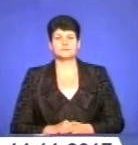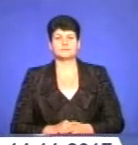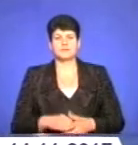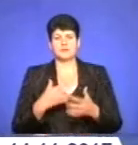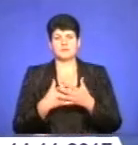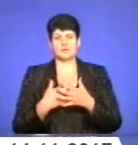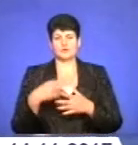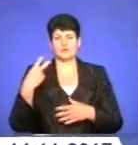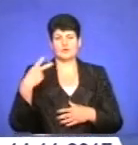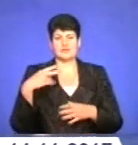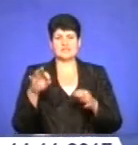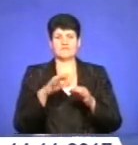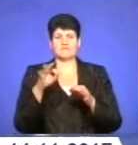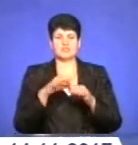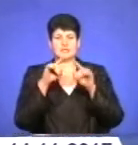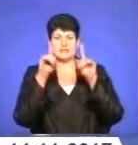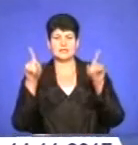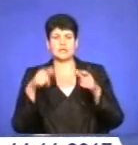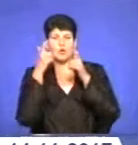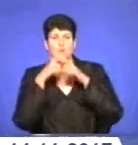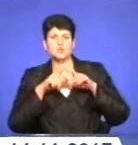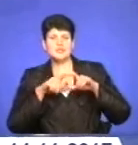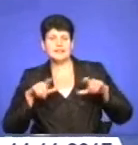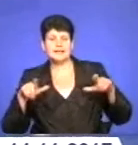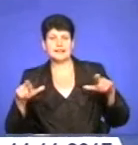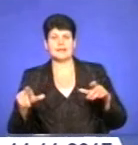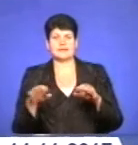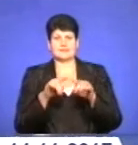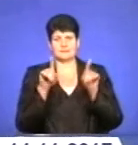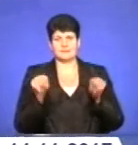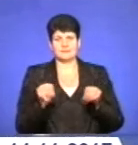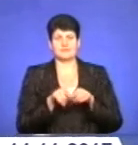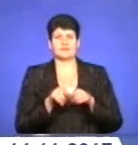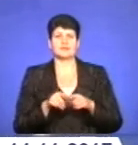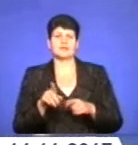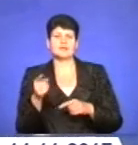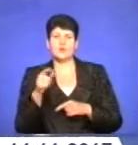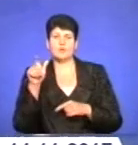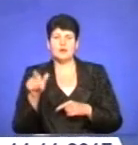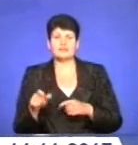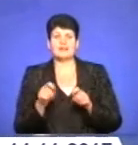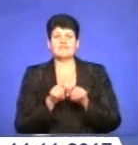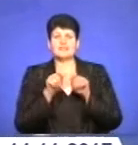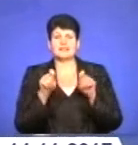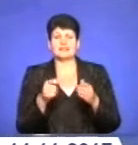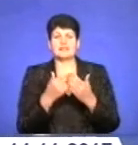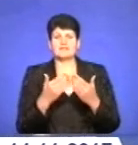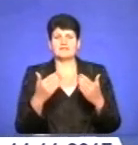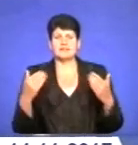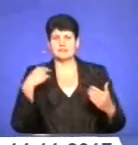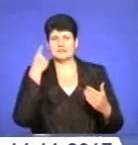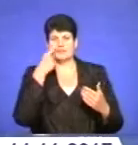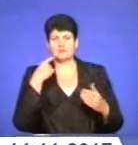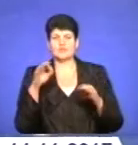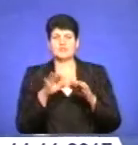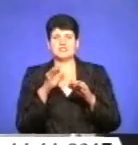Близько 20 вишитих картин, рушники, подушки та серветки тернополянка Євгенія Войнарська відкрила авторську виставку під назвою